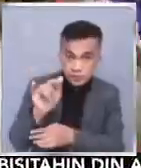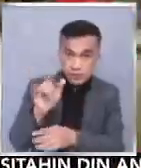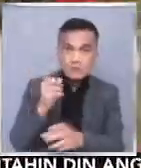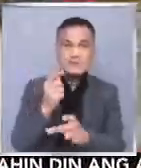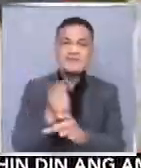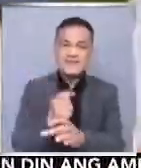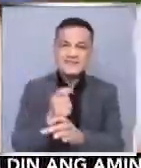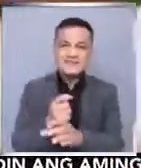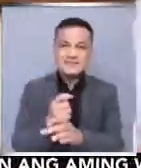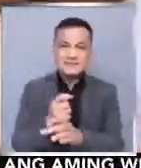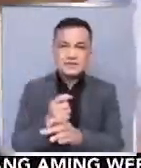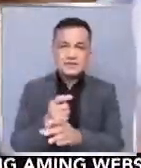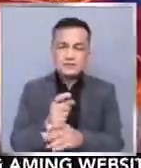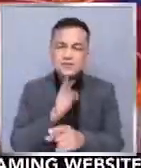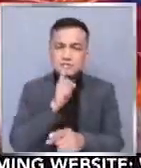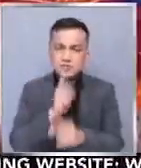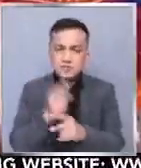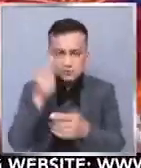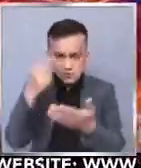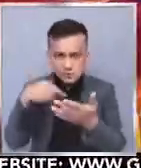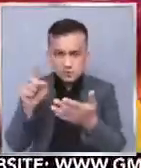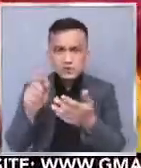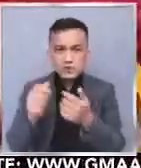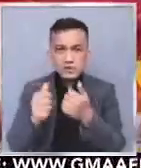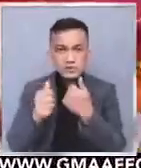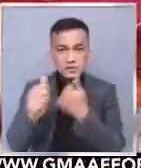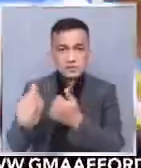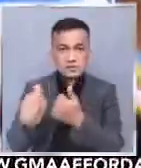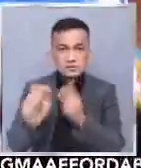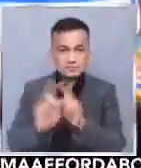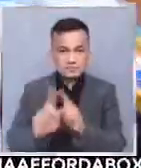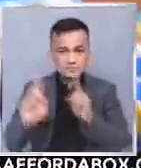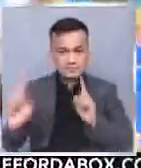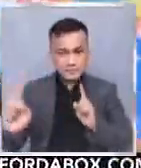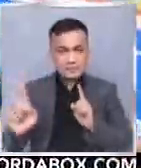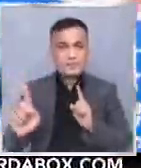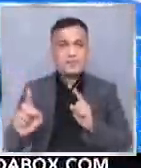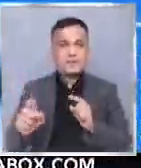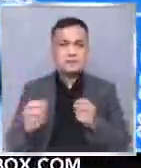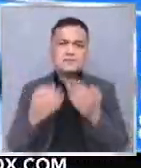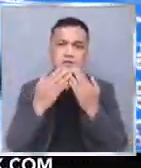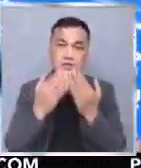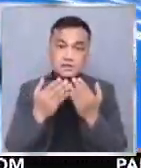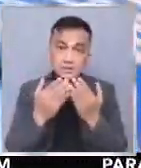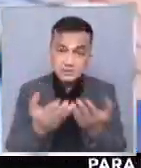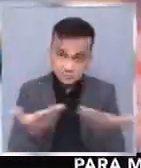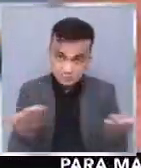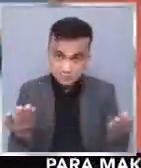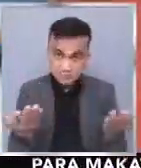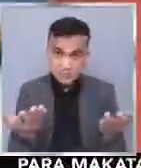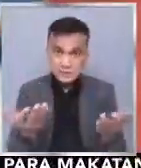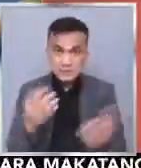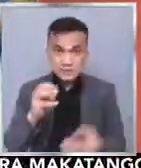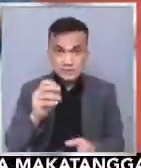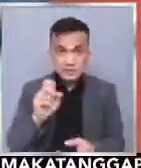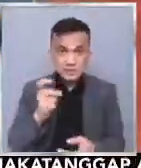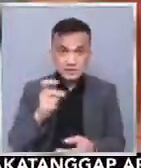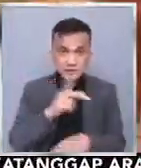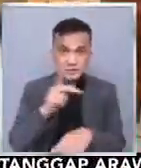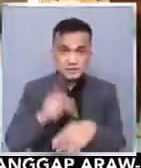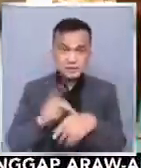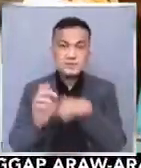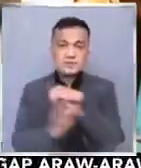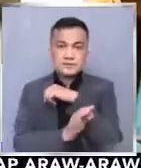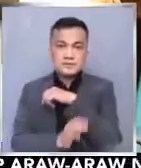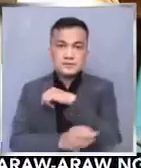rin natin na nasunod ang safety protocol. Maraming salamat din po sa CEMEX Philippines Foundation sa